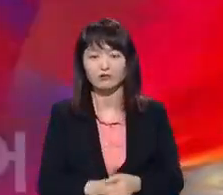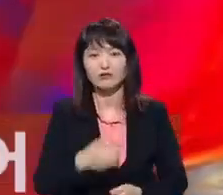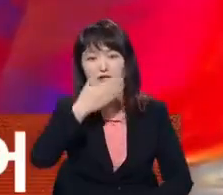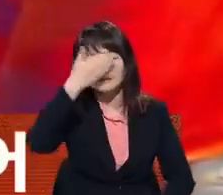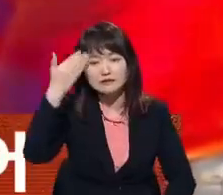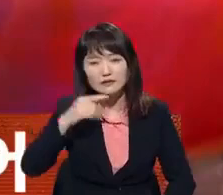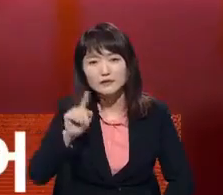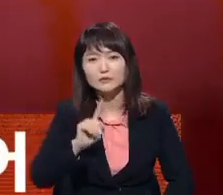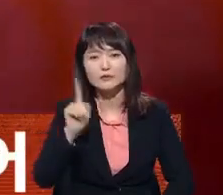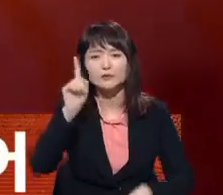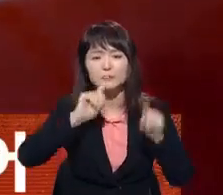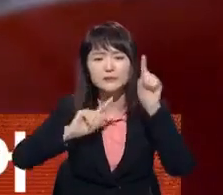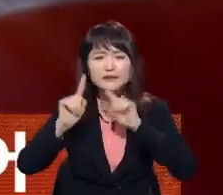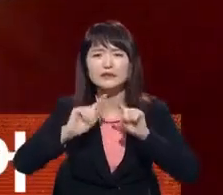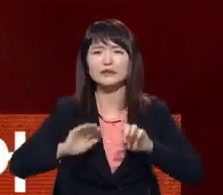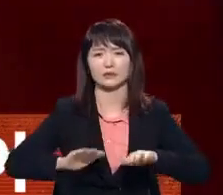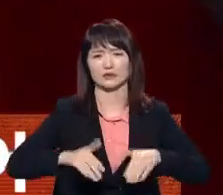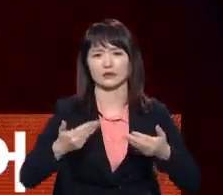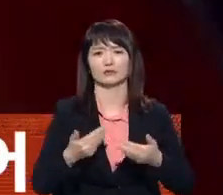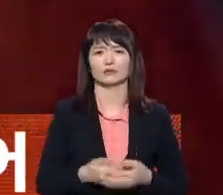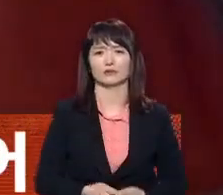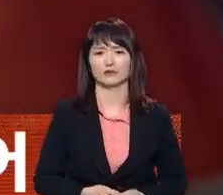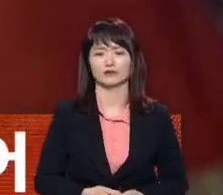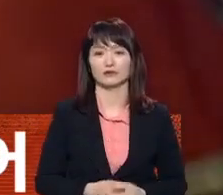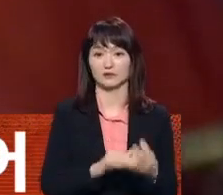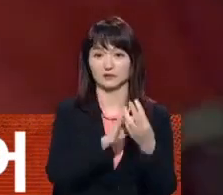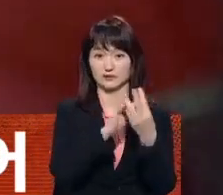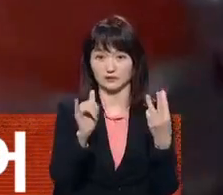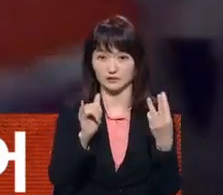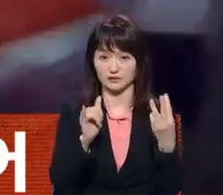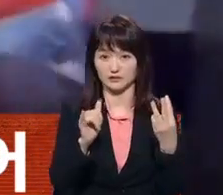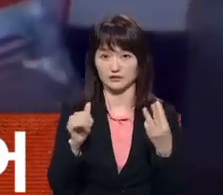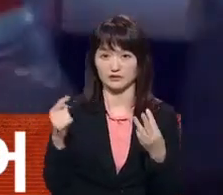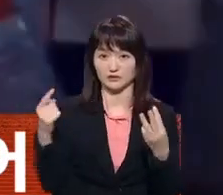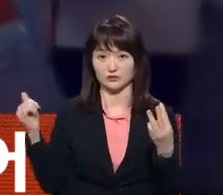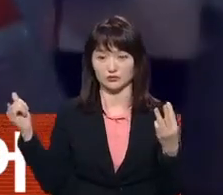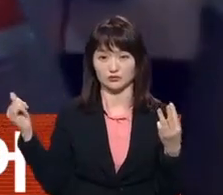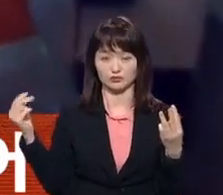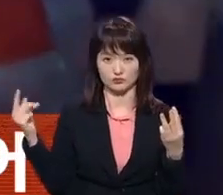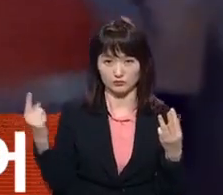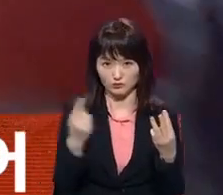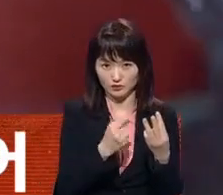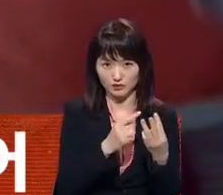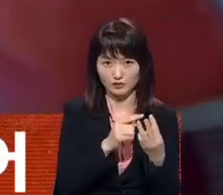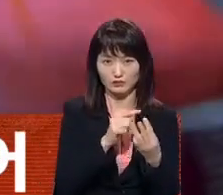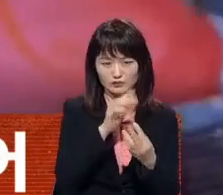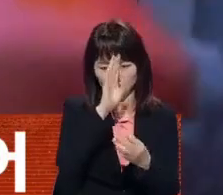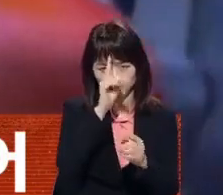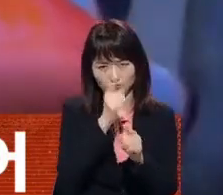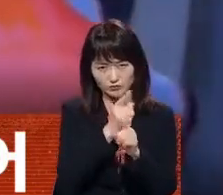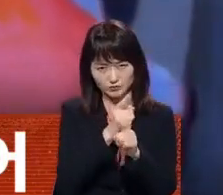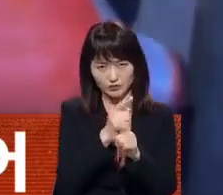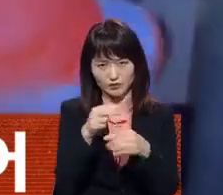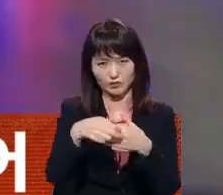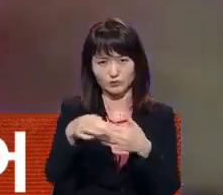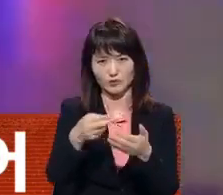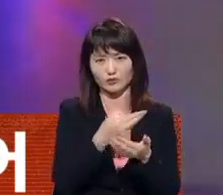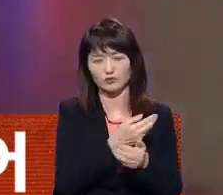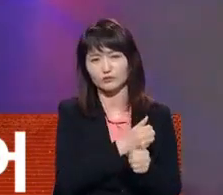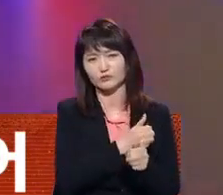다행인 건 부상 정도도 심각하지가 않았다고 합니다이 세 남성은 출동한 구조대원들에 의해서 응급치료를 받았고 병원으로 이송됐습니다